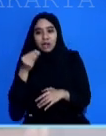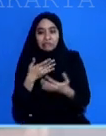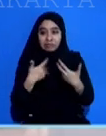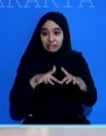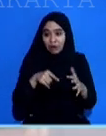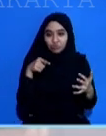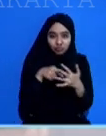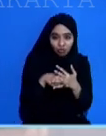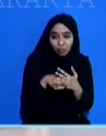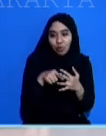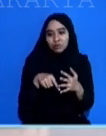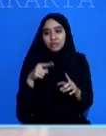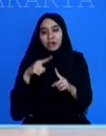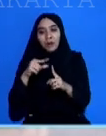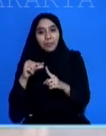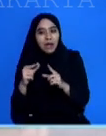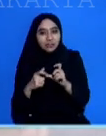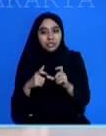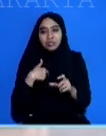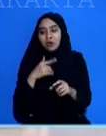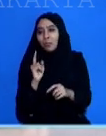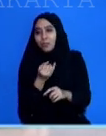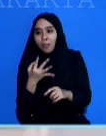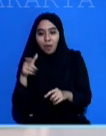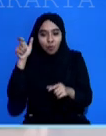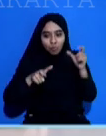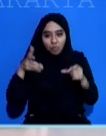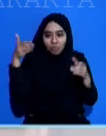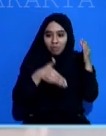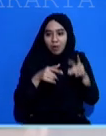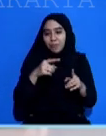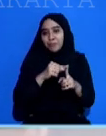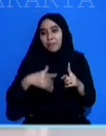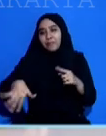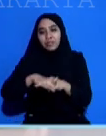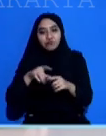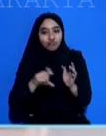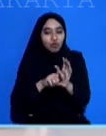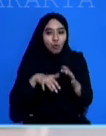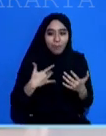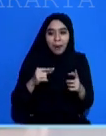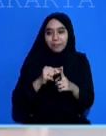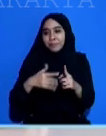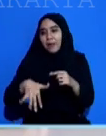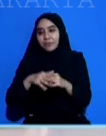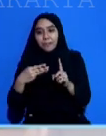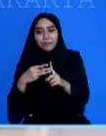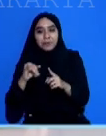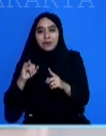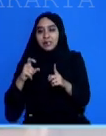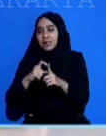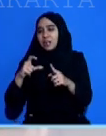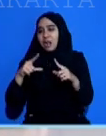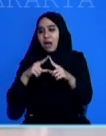hak pilihnya di TPS, sejumlah warga nampak memadati kawasan pantai, salah satunya Pantai Bidara yang ada di Kapanewon,